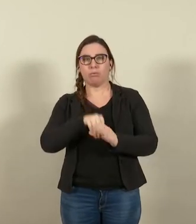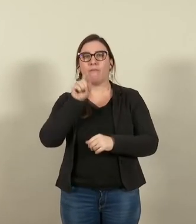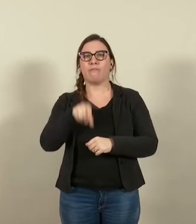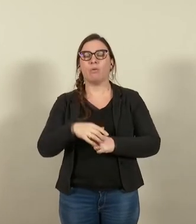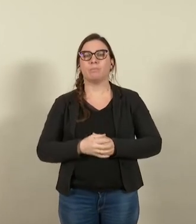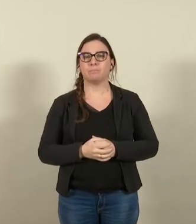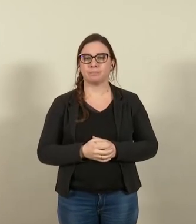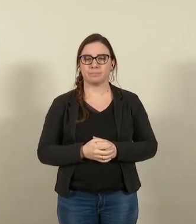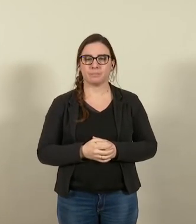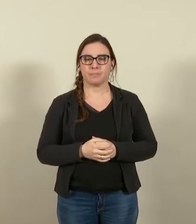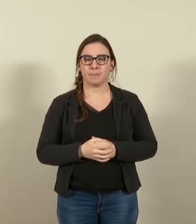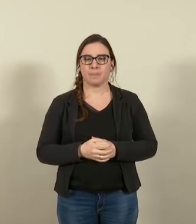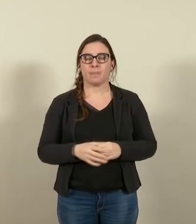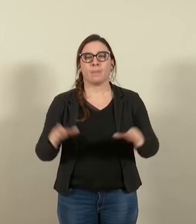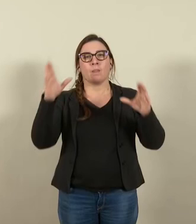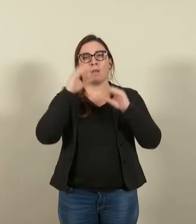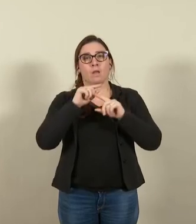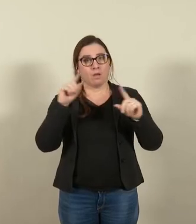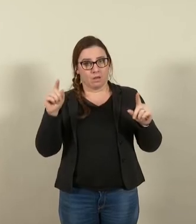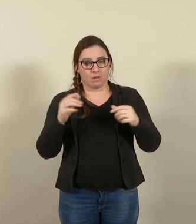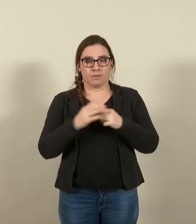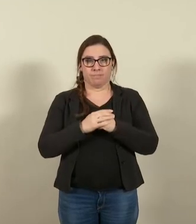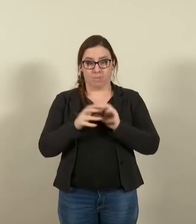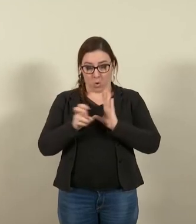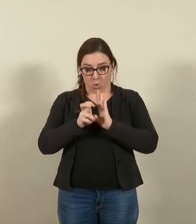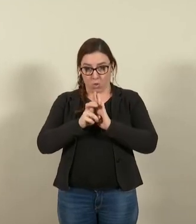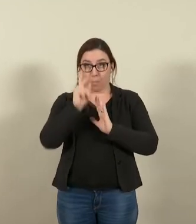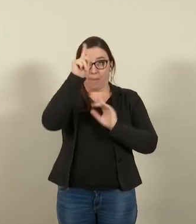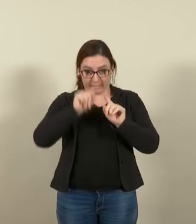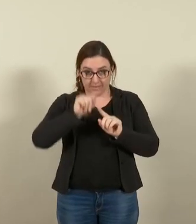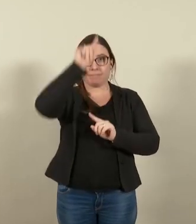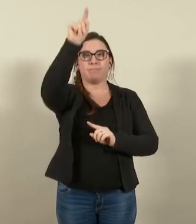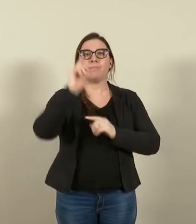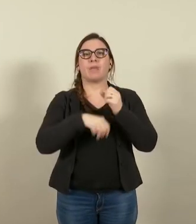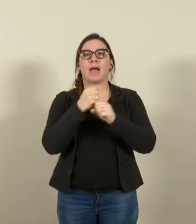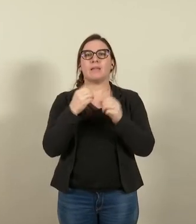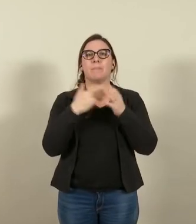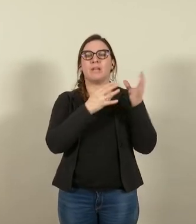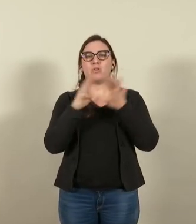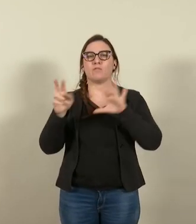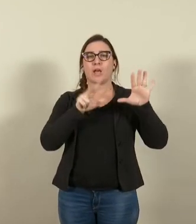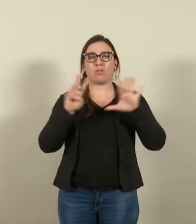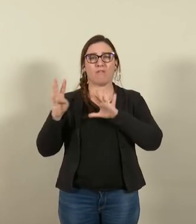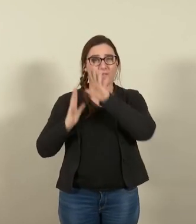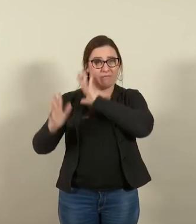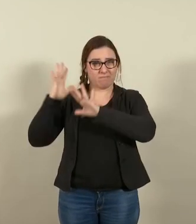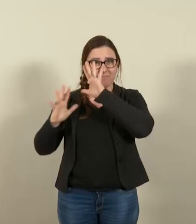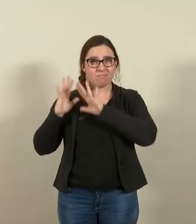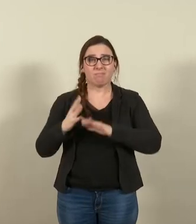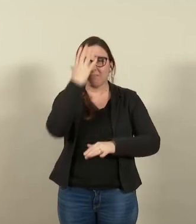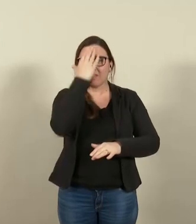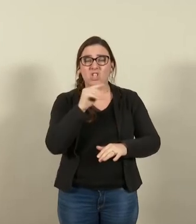territoire rappelons enfin que dans le sens Grenoble Paris en 1989 il y avait 5